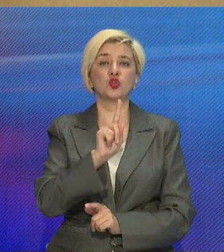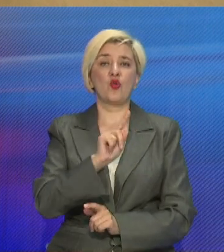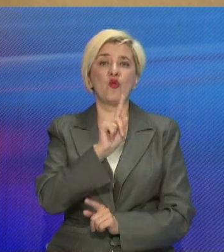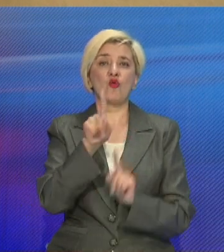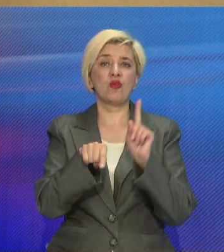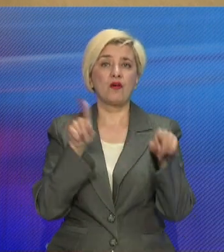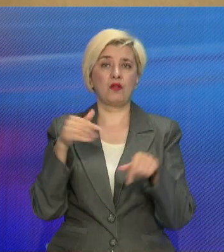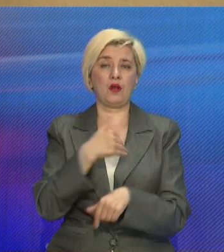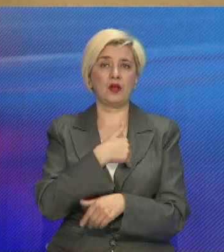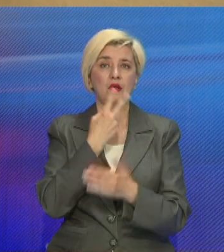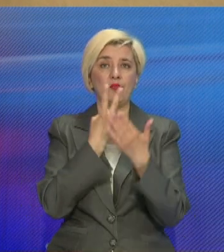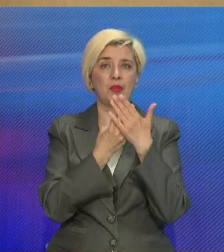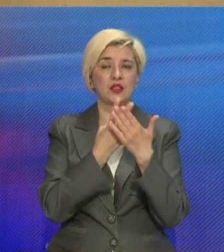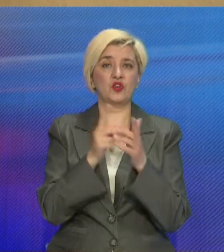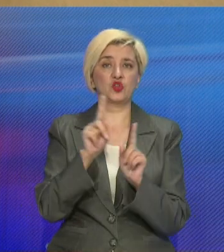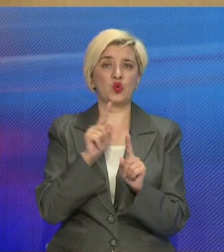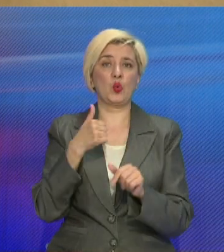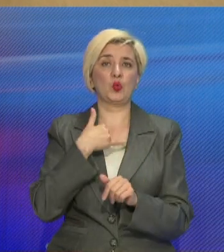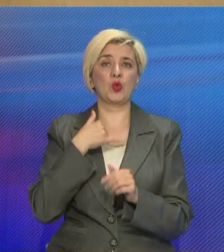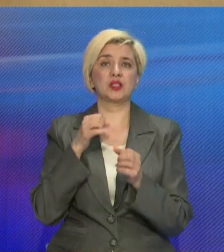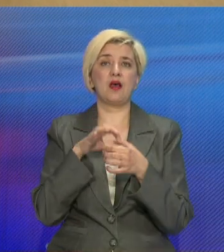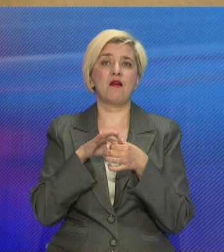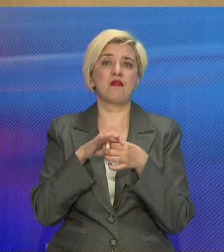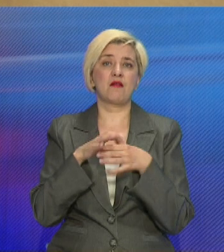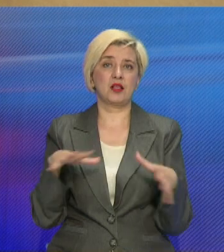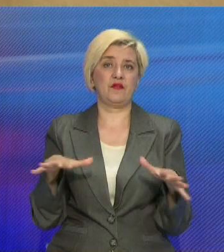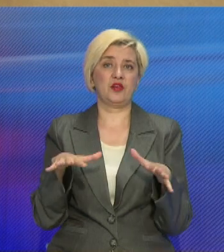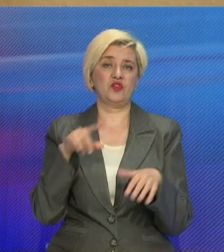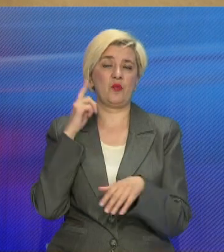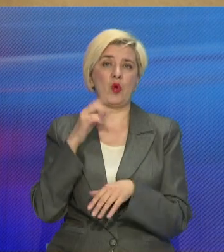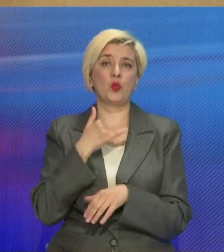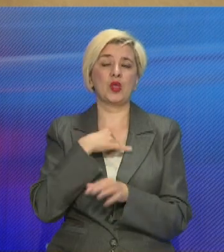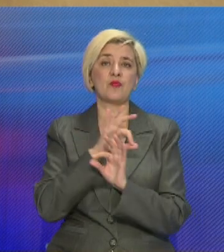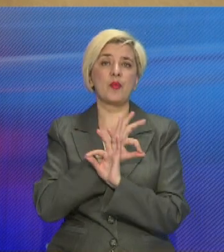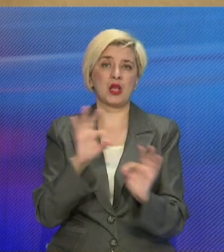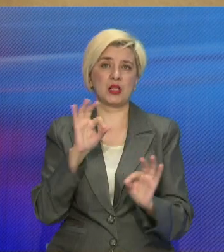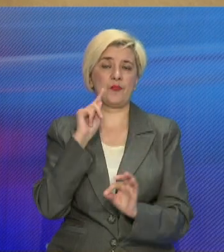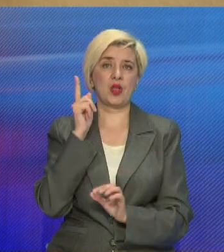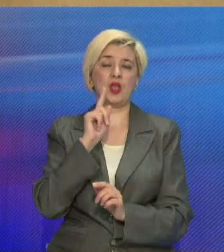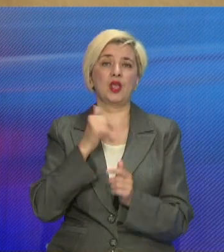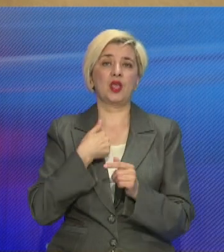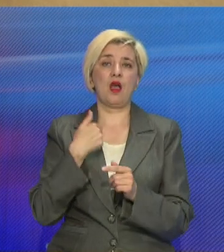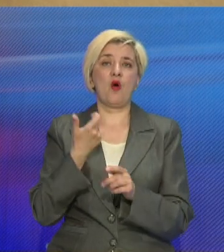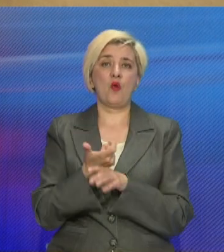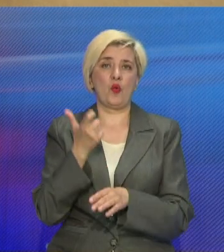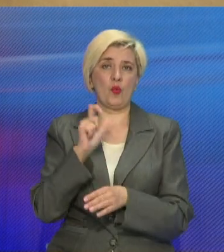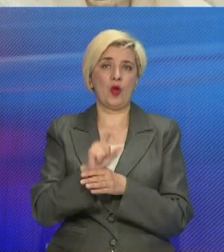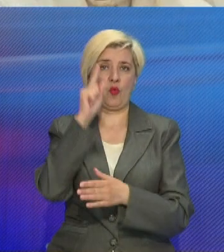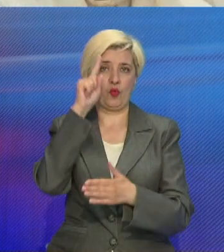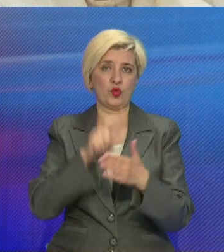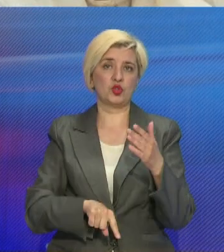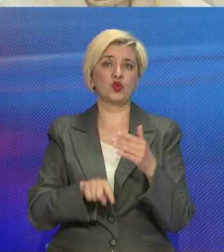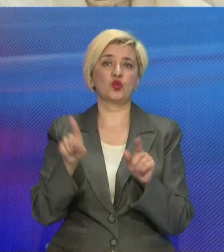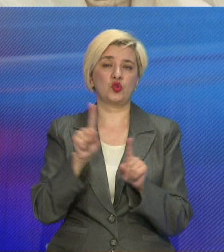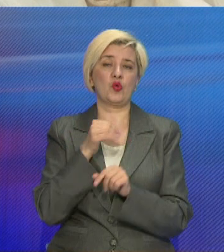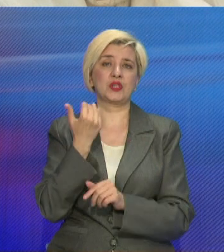представить, что у нас развалившаяся молодежь, у нас прекрасная молодежь. И я глубоко убежден в том, что за ней будущее. С